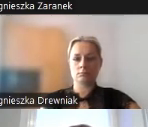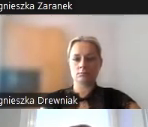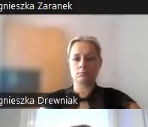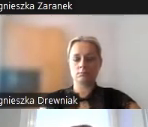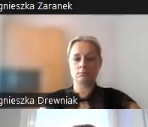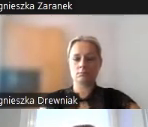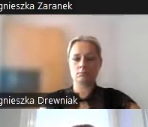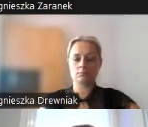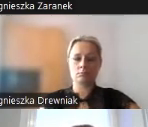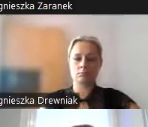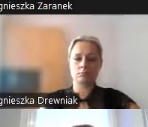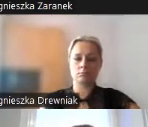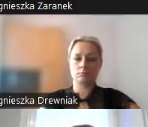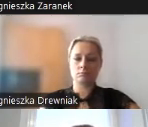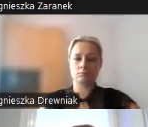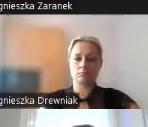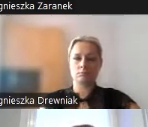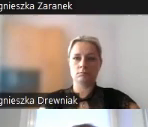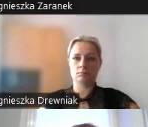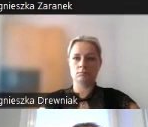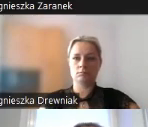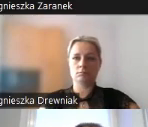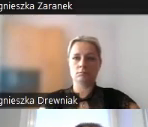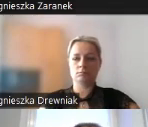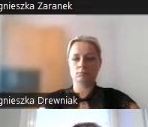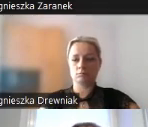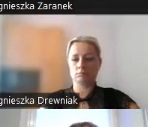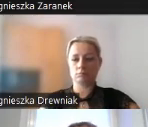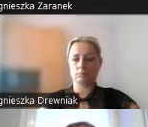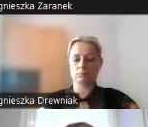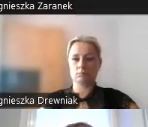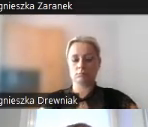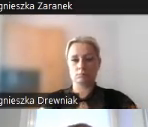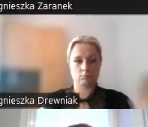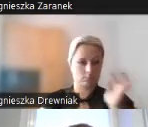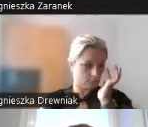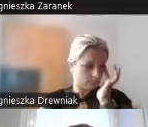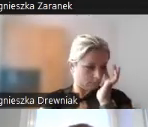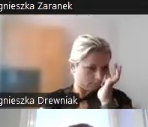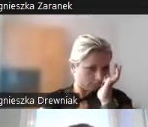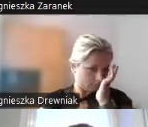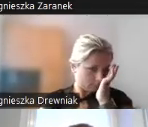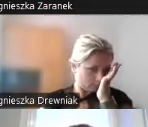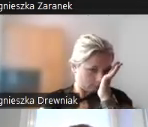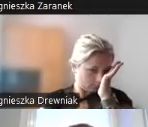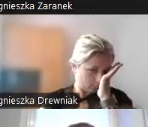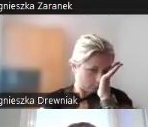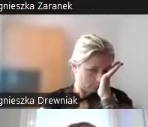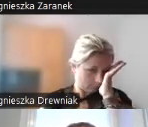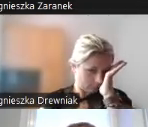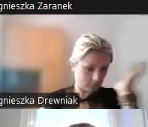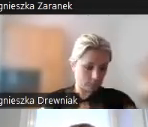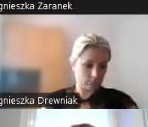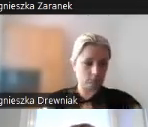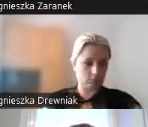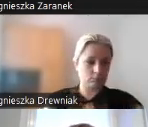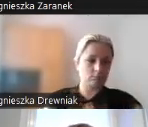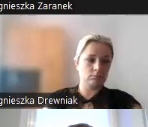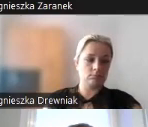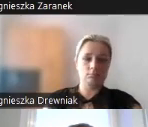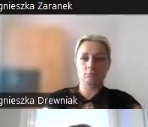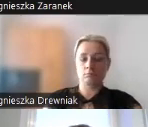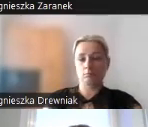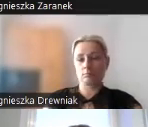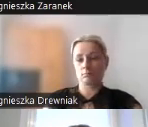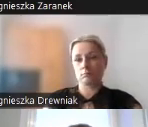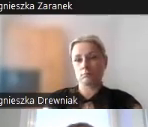Muszą mieć te dzieci specjalne warunki. One nie powinny być. Generalnie uważam, że one nie powinny być w szkołach ogólnodostępnych wszystkie dzieci, bo niektórzy sobie nie